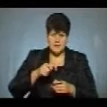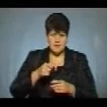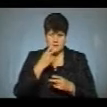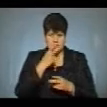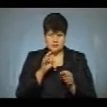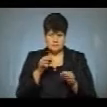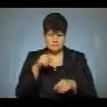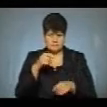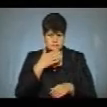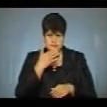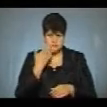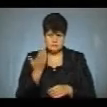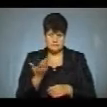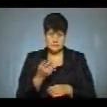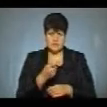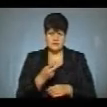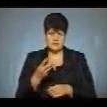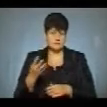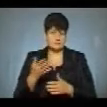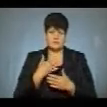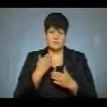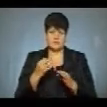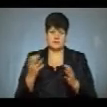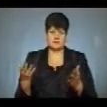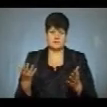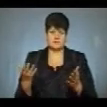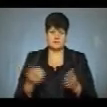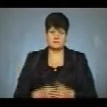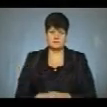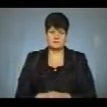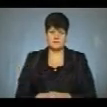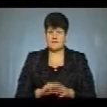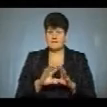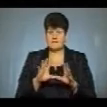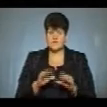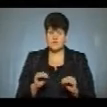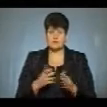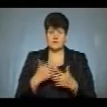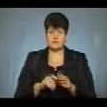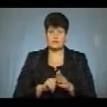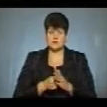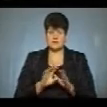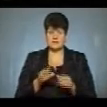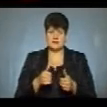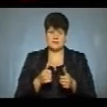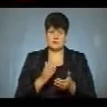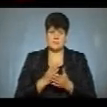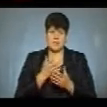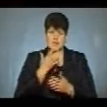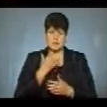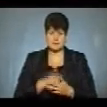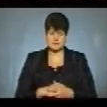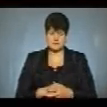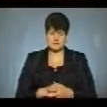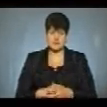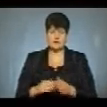тече. Раз, два, три, нема ніде, нічого ніде не тече. Все, так що ми запустили, все добре, має гріти. Мешканець